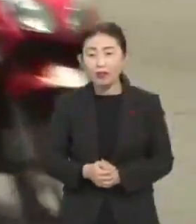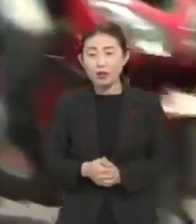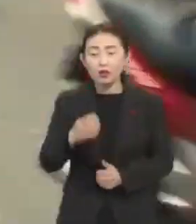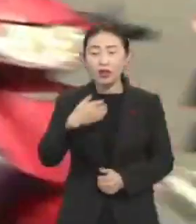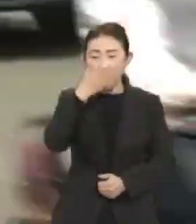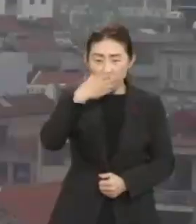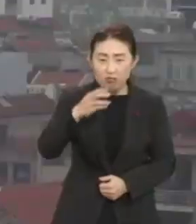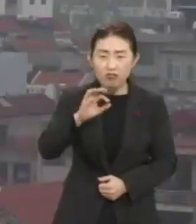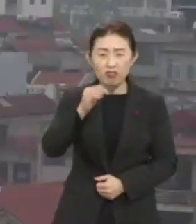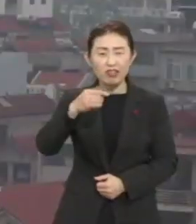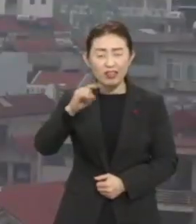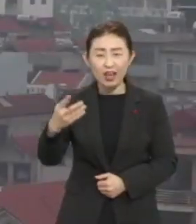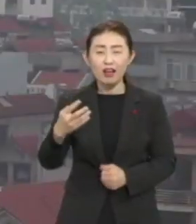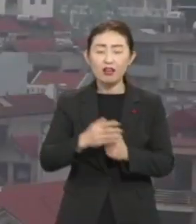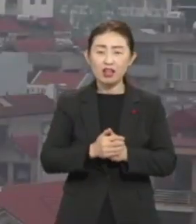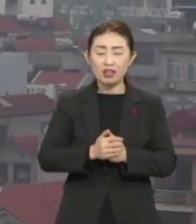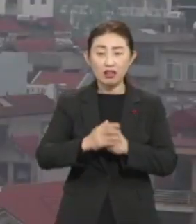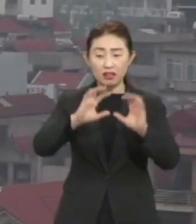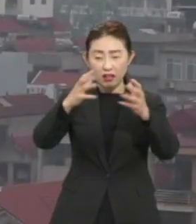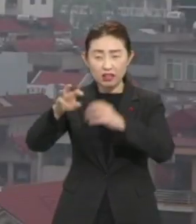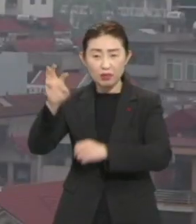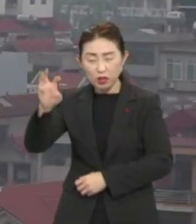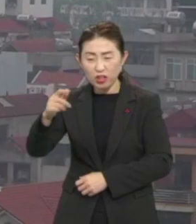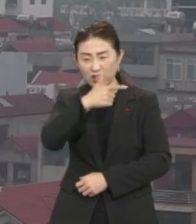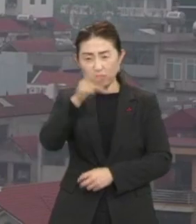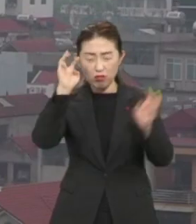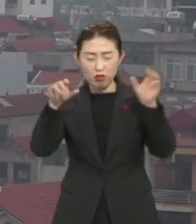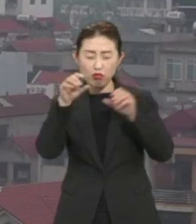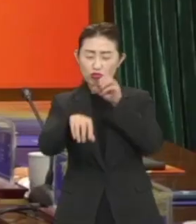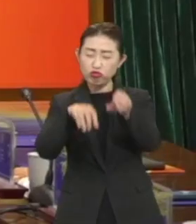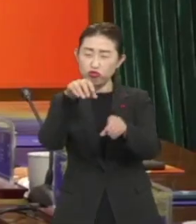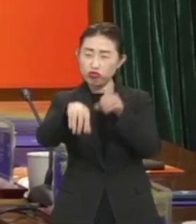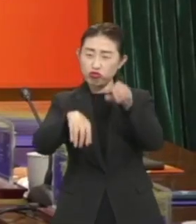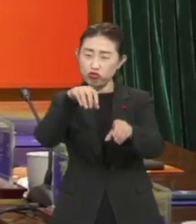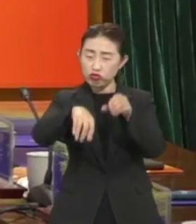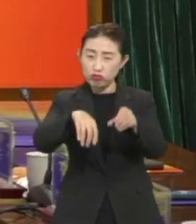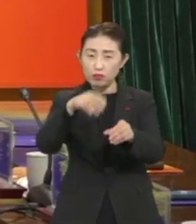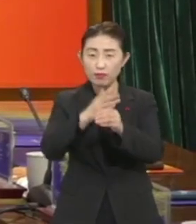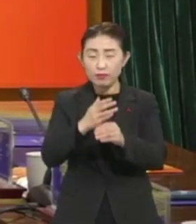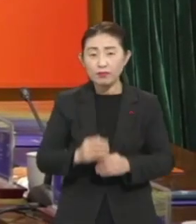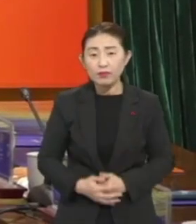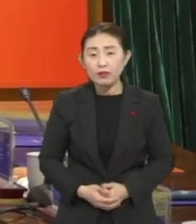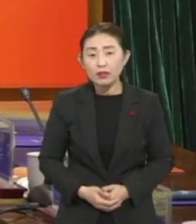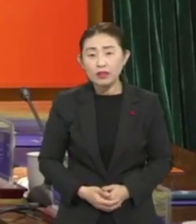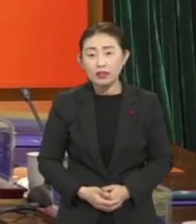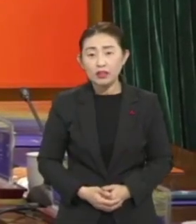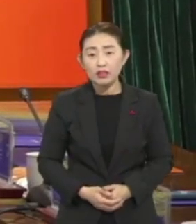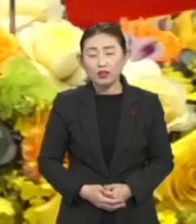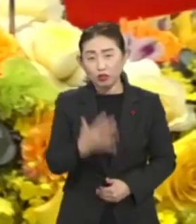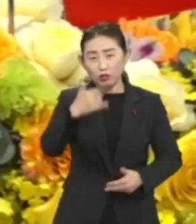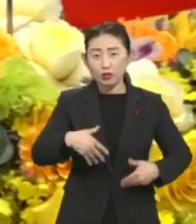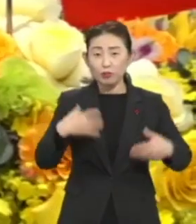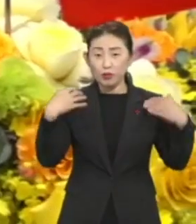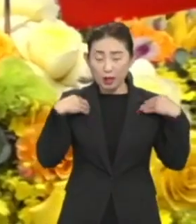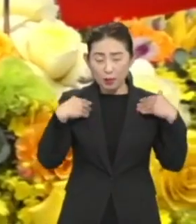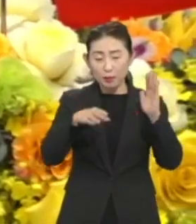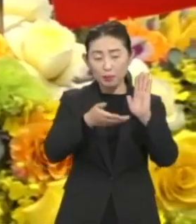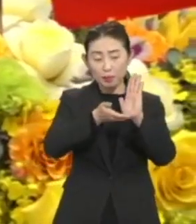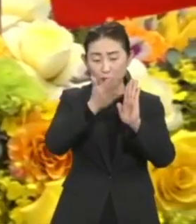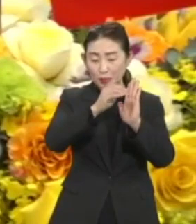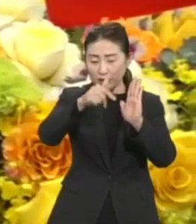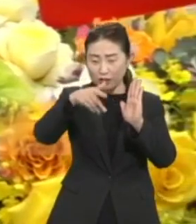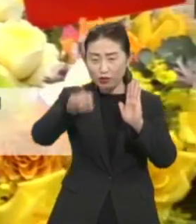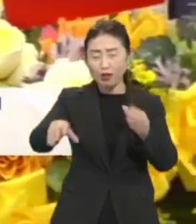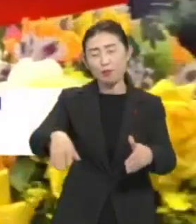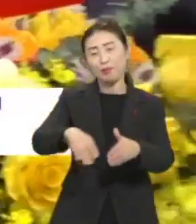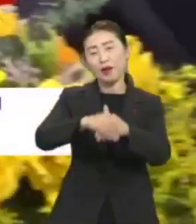애플과 인텔 등 30여 개 나라 대기업이 투자할 만큼 잠재력이 풍부합니다. 충남도가 박장성과 손을